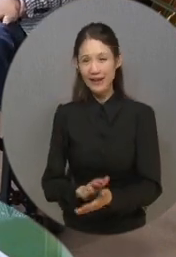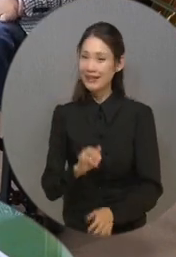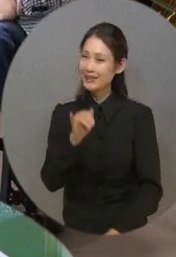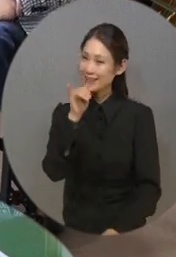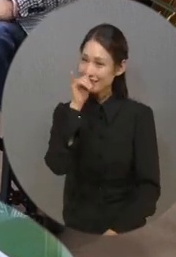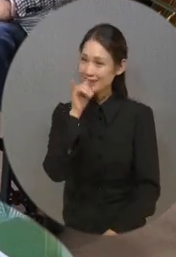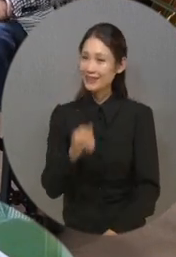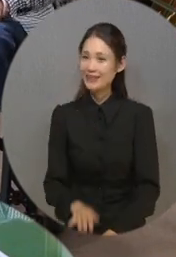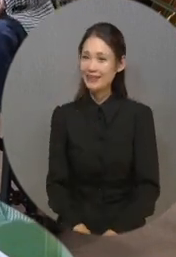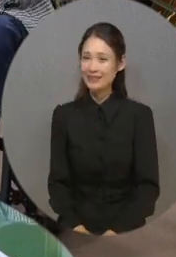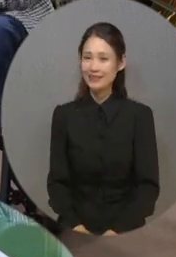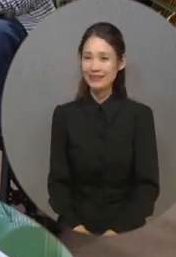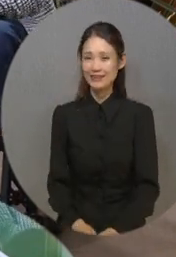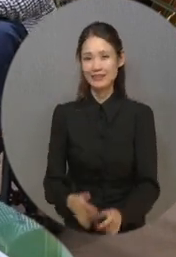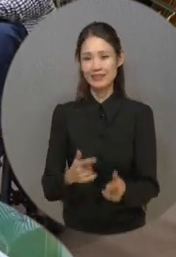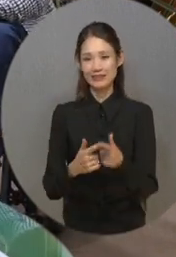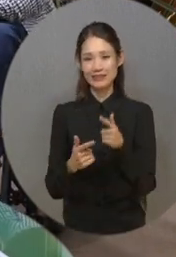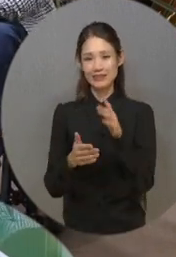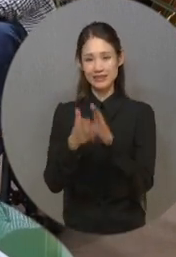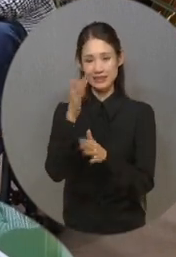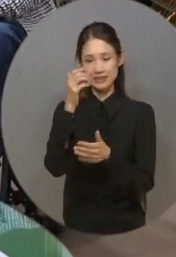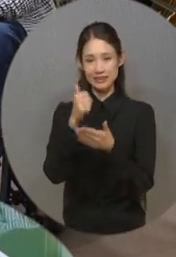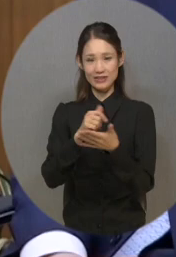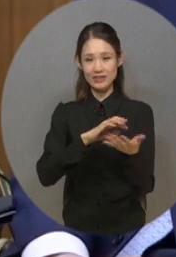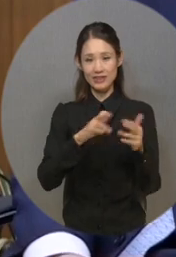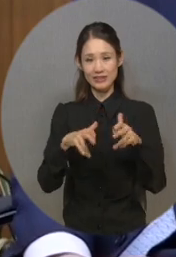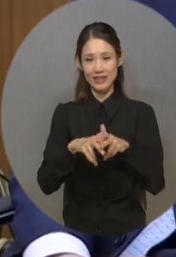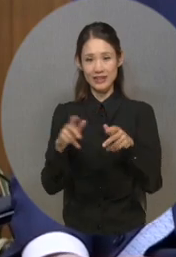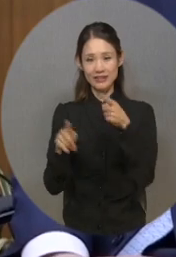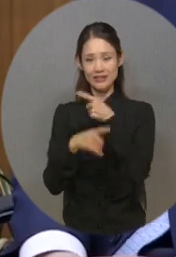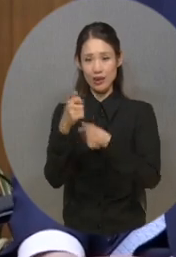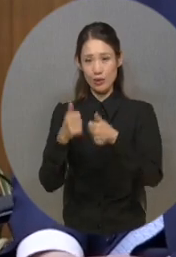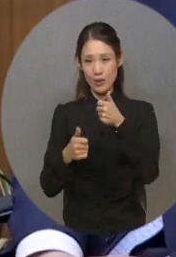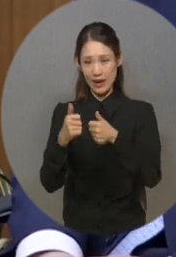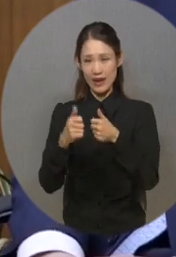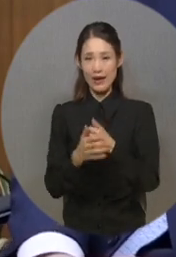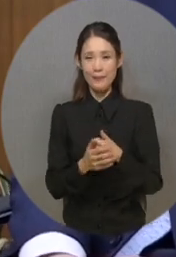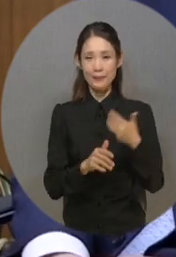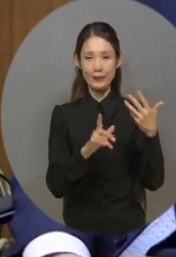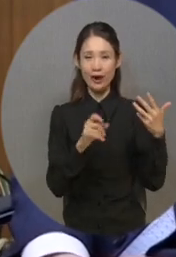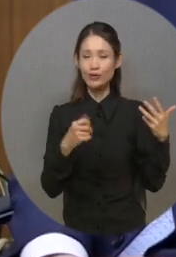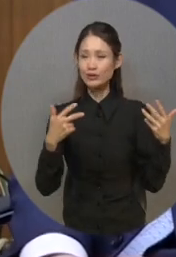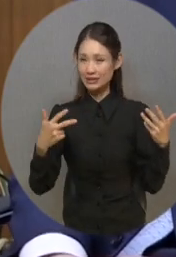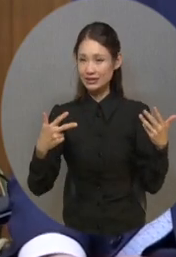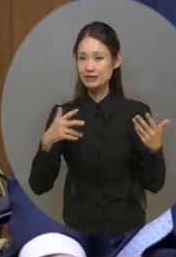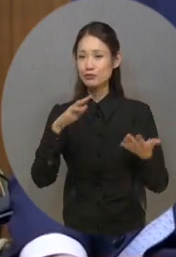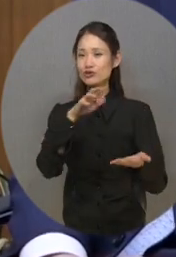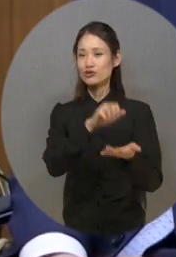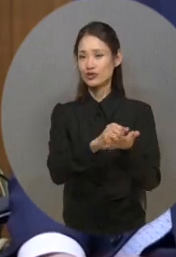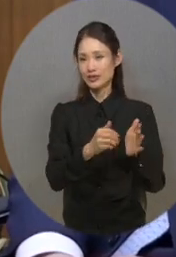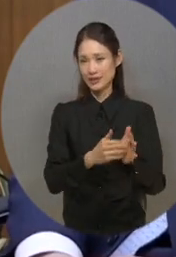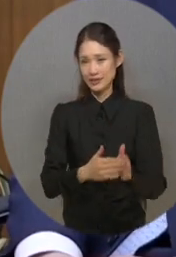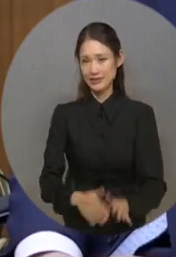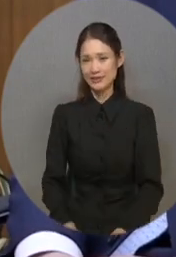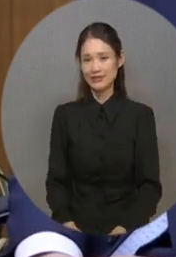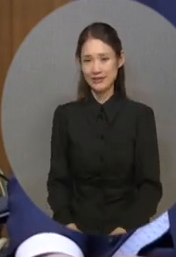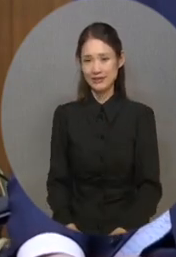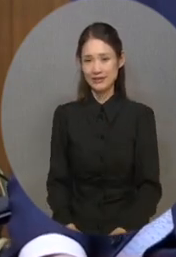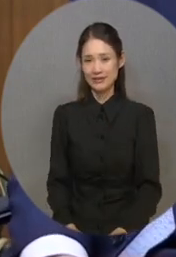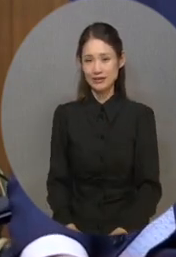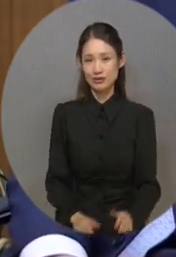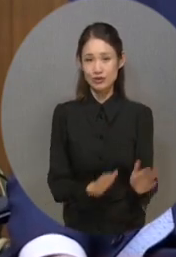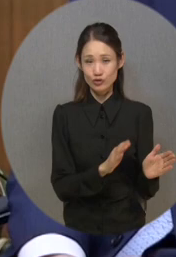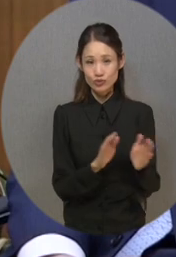예. 그리고 부시장님 그 예. 세계 장애인 대회도 예. 아, 8월 7일부터 예. 이제 유치됐는데 혹시 어떻게 뭐